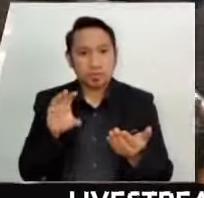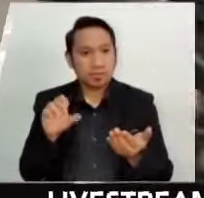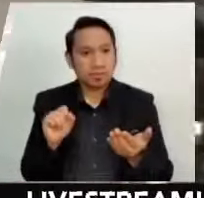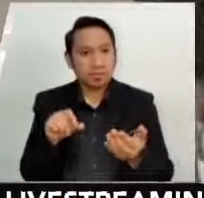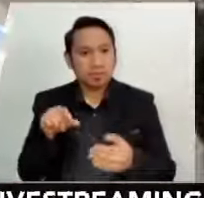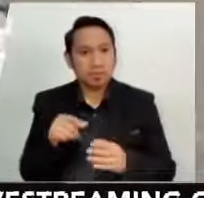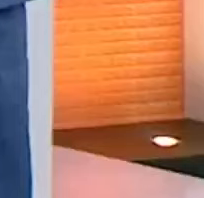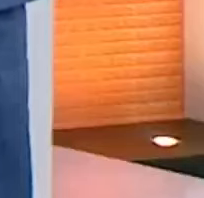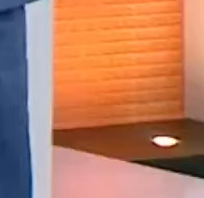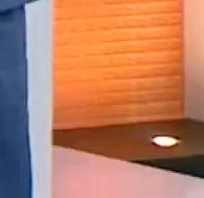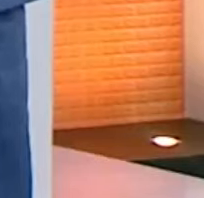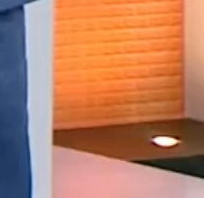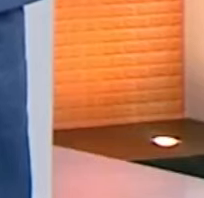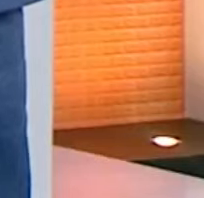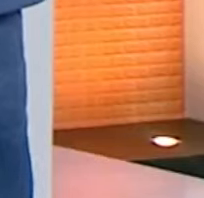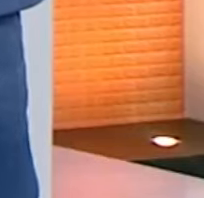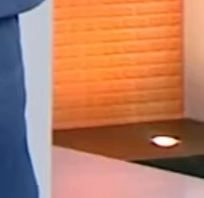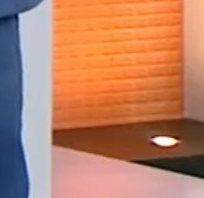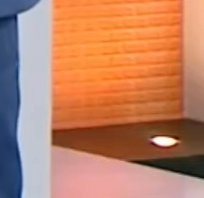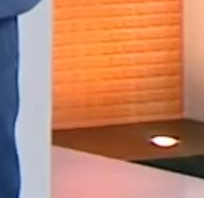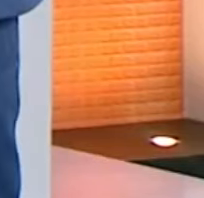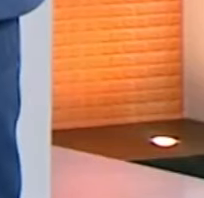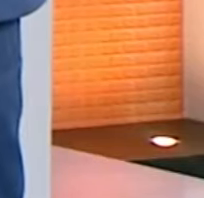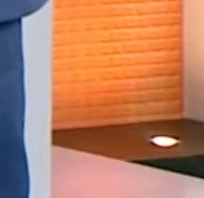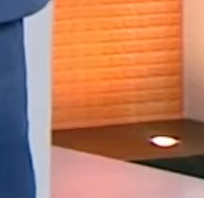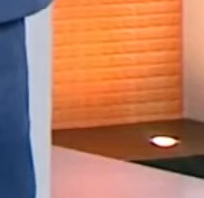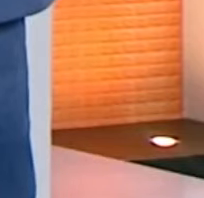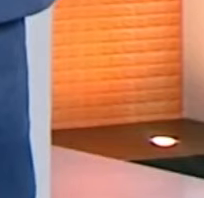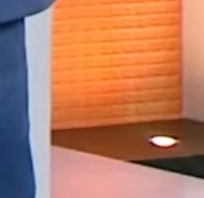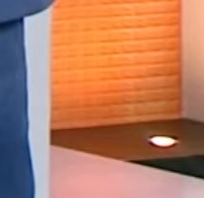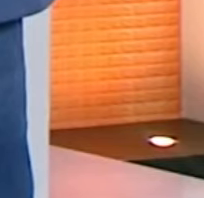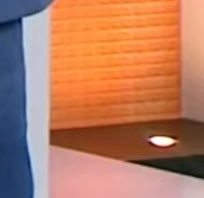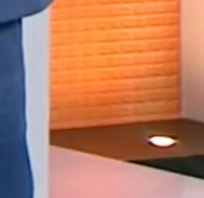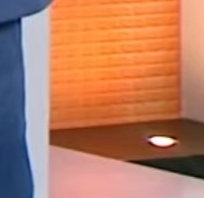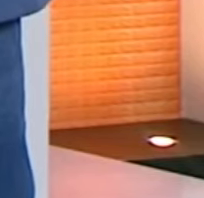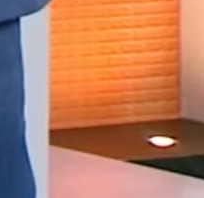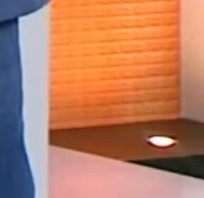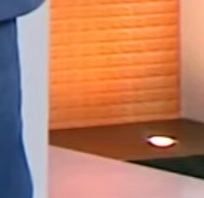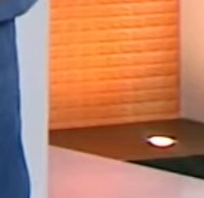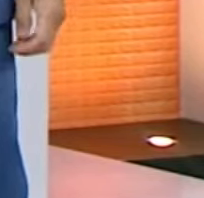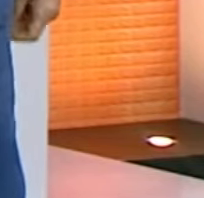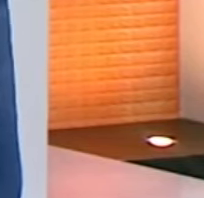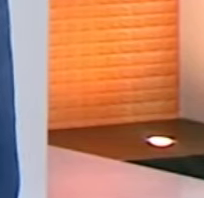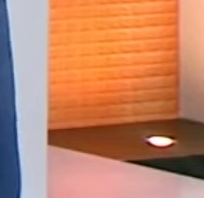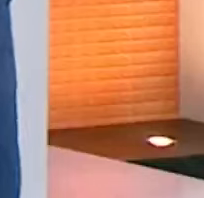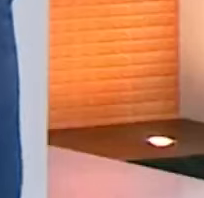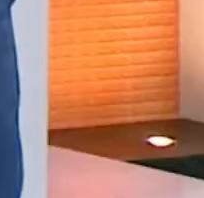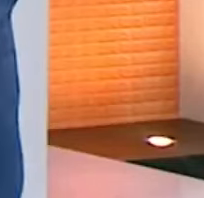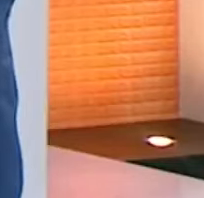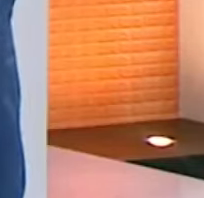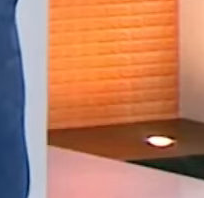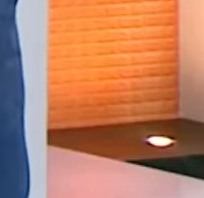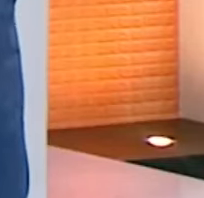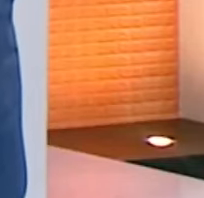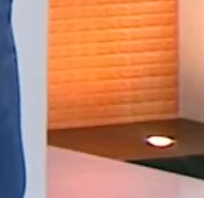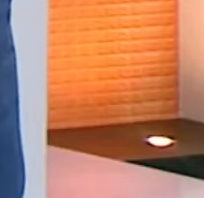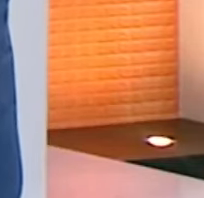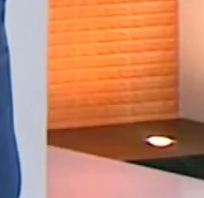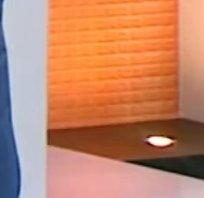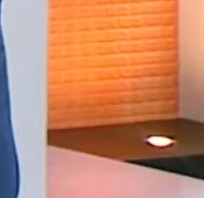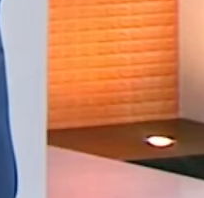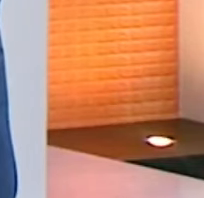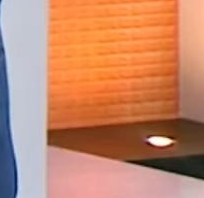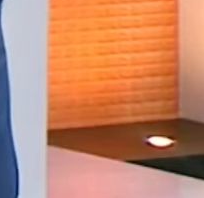News. Igan, mauna ka sa mga balita. Mag-subscribe sa GMA Integrated News sa YouTube. Sa mga kapuso